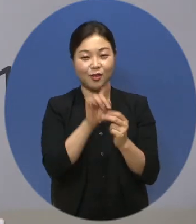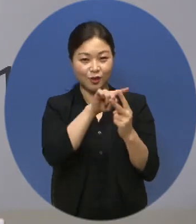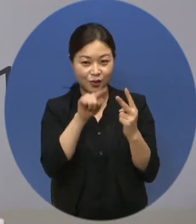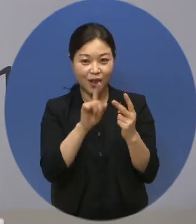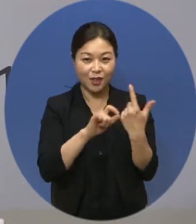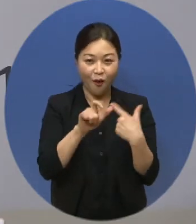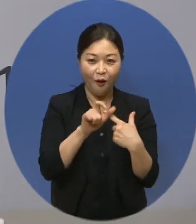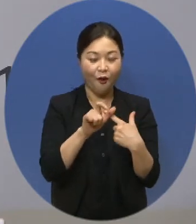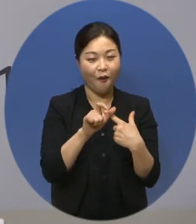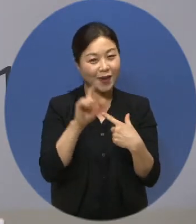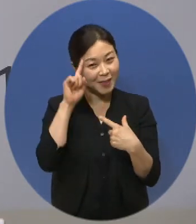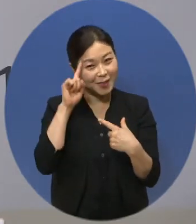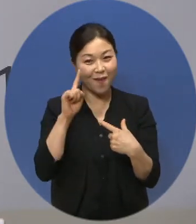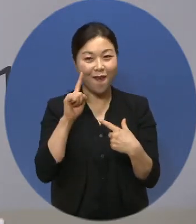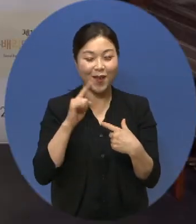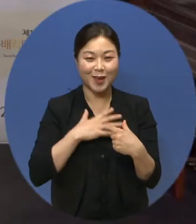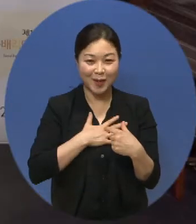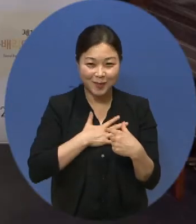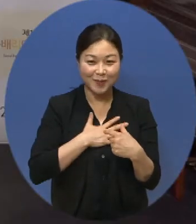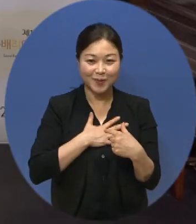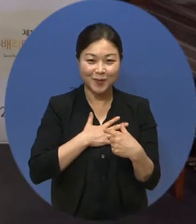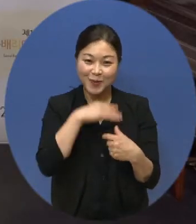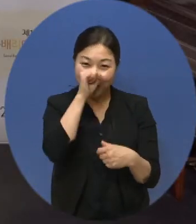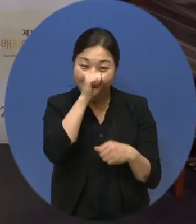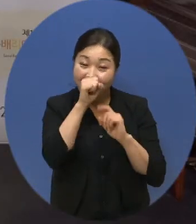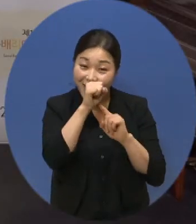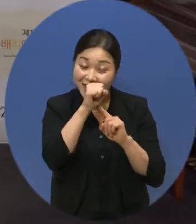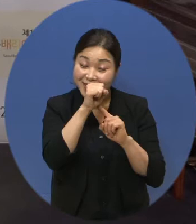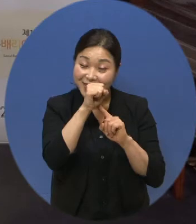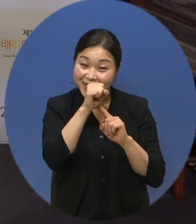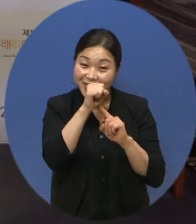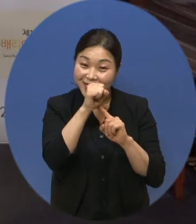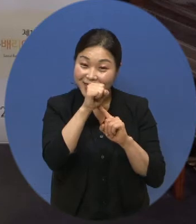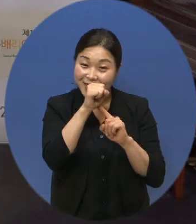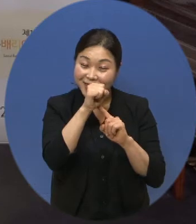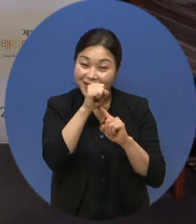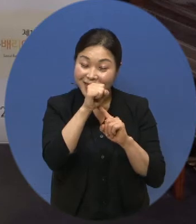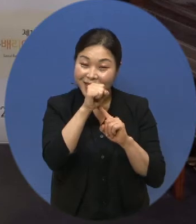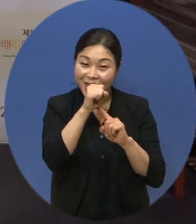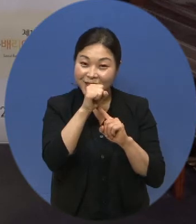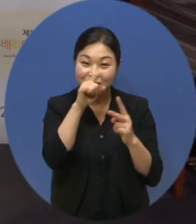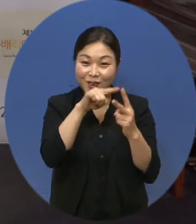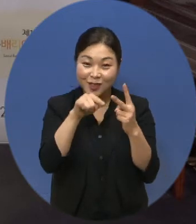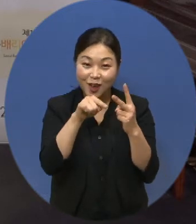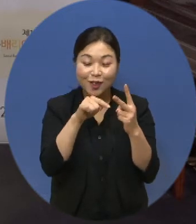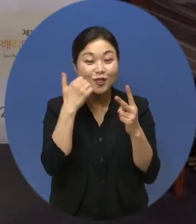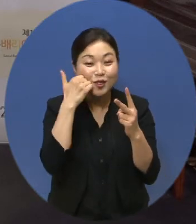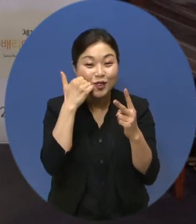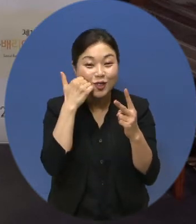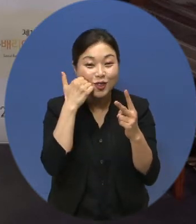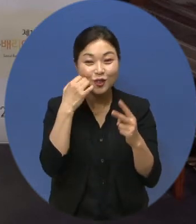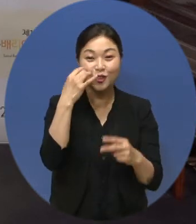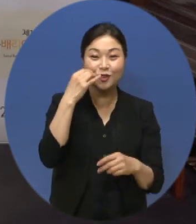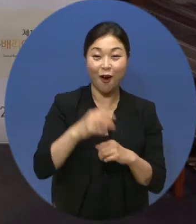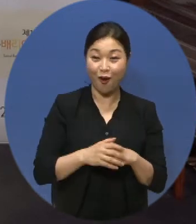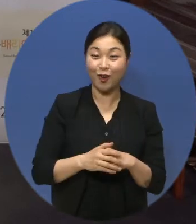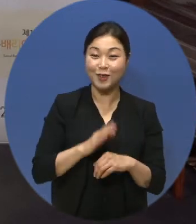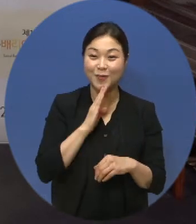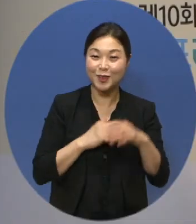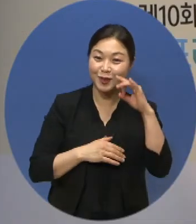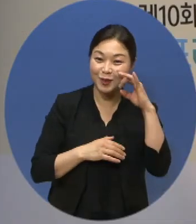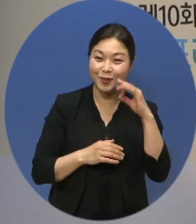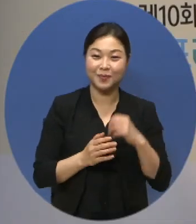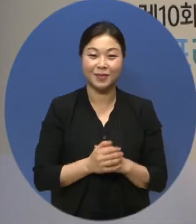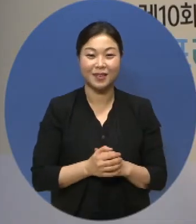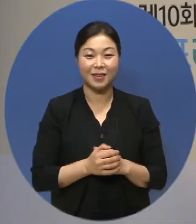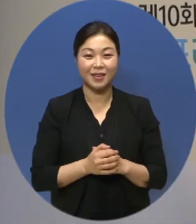각별히 어떤 애정을 쏟는 어떤 그런 지점이 있는지가 좀 궁금해지긴 하더라고요. 그래서 매우 궁금하네요. 네, 그래서 어떠셨는지.